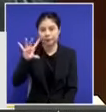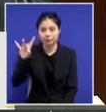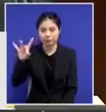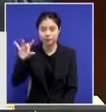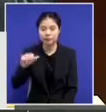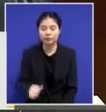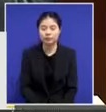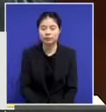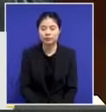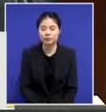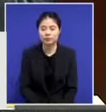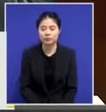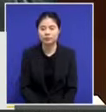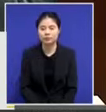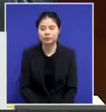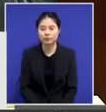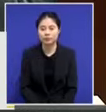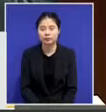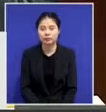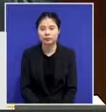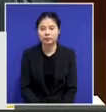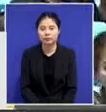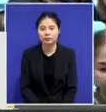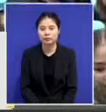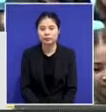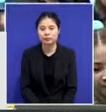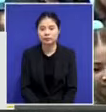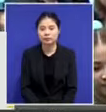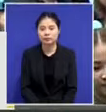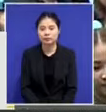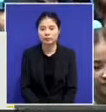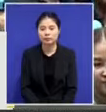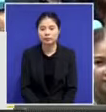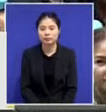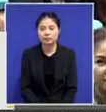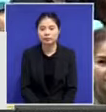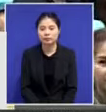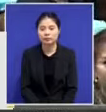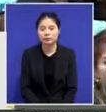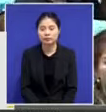688นายอนันต์ศรีพัน นายธนทรจึงรุ่งเรืองกิจครับ